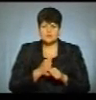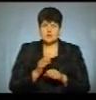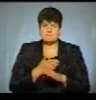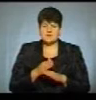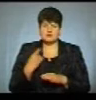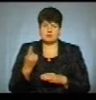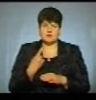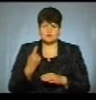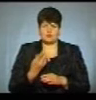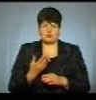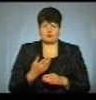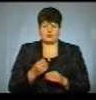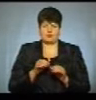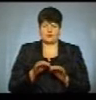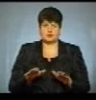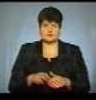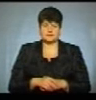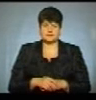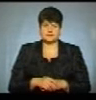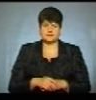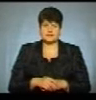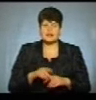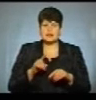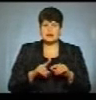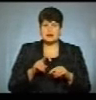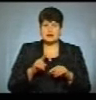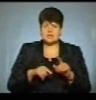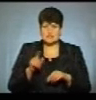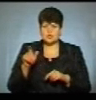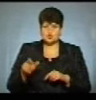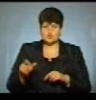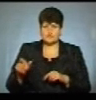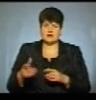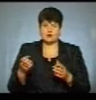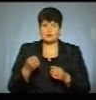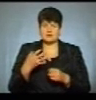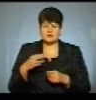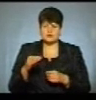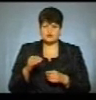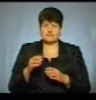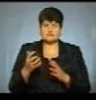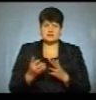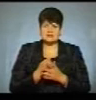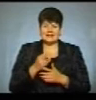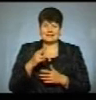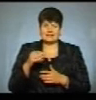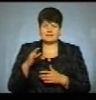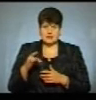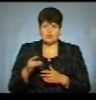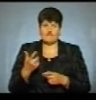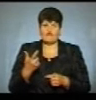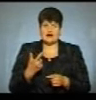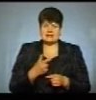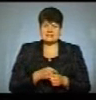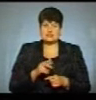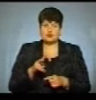медичному просторі. Рідних чоловіка, у якого 15 жовтня виявили дифтерію, вакцинували. Про це сьогодні повідомив